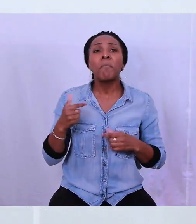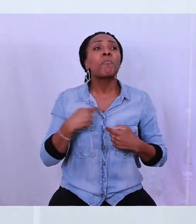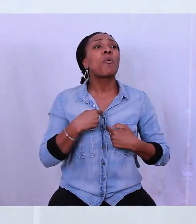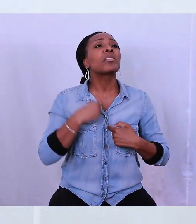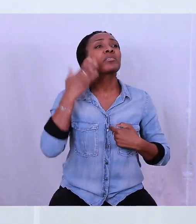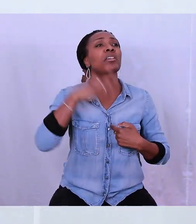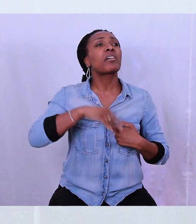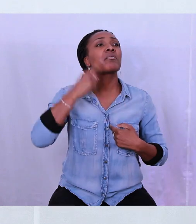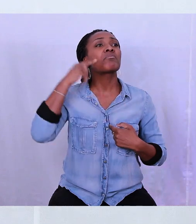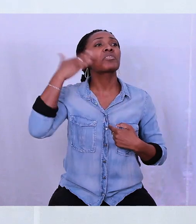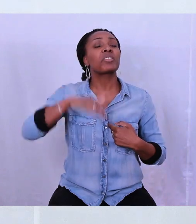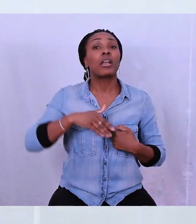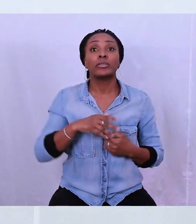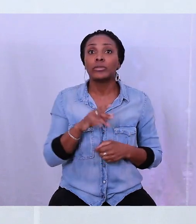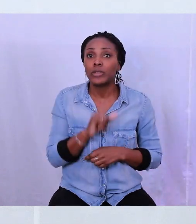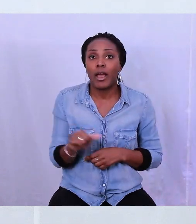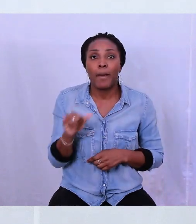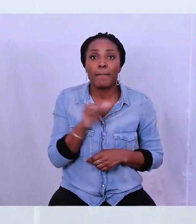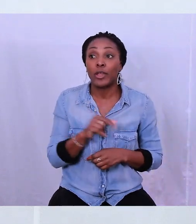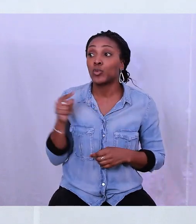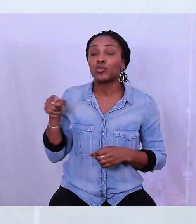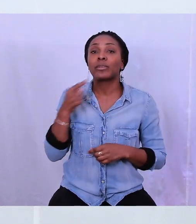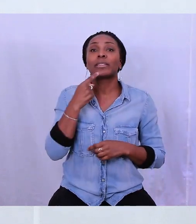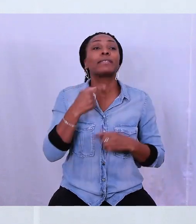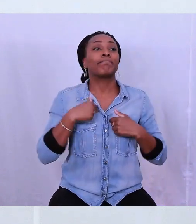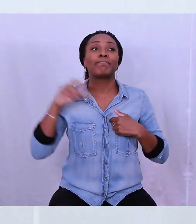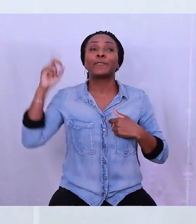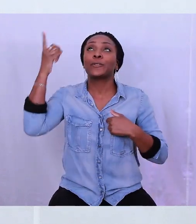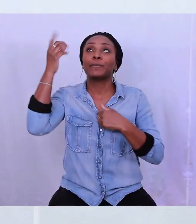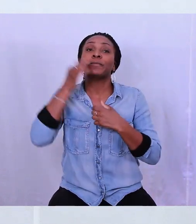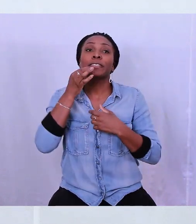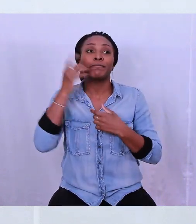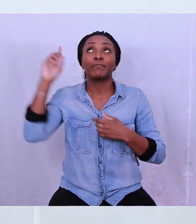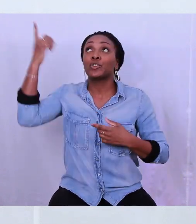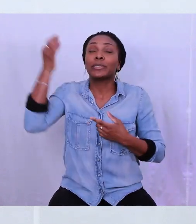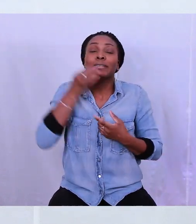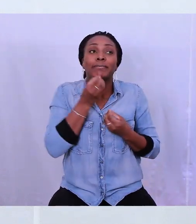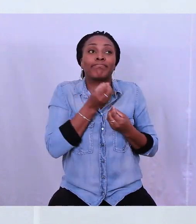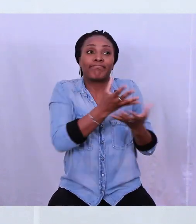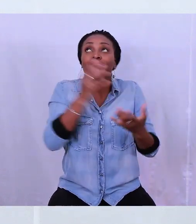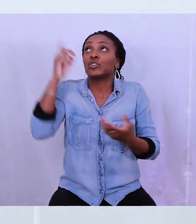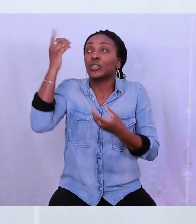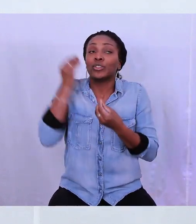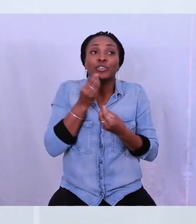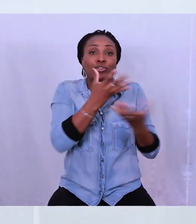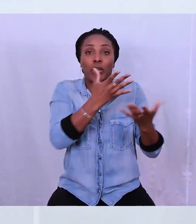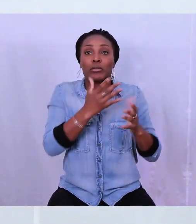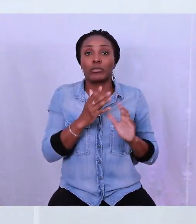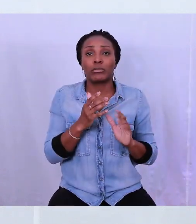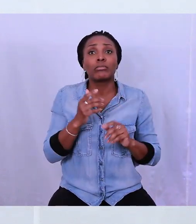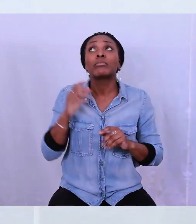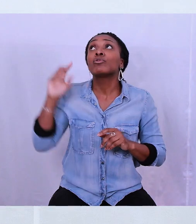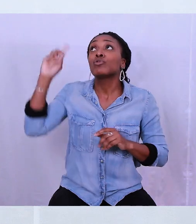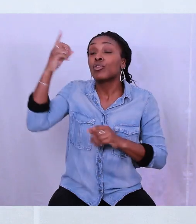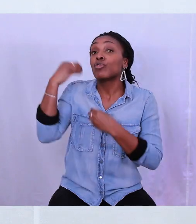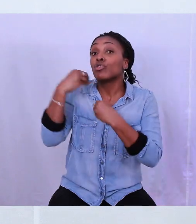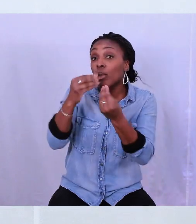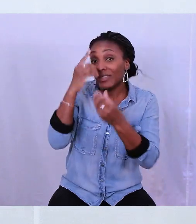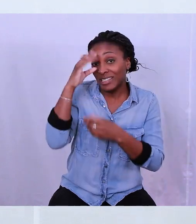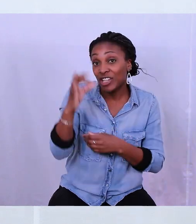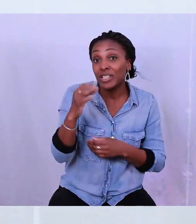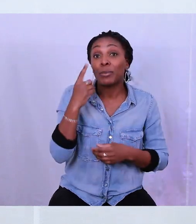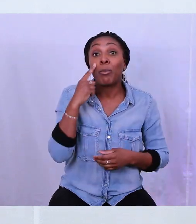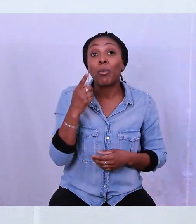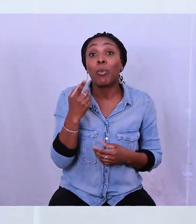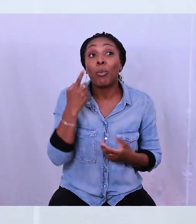avant dans cette histoire. Il a toujours mis Dieu en avant dans cette histoire. La sagesse que Dieu te donne et te communique par son esprit n'est